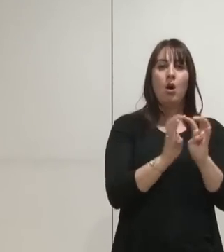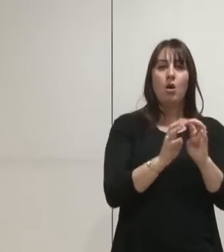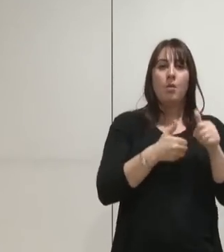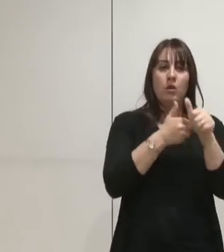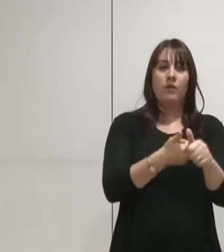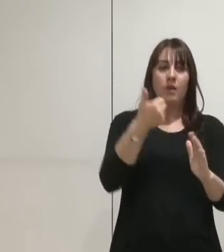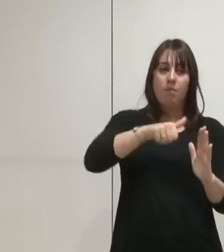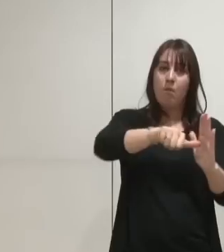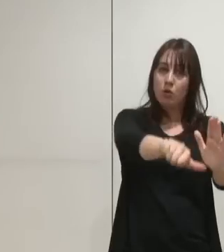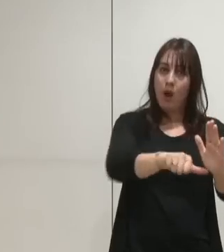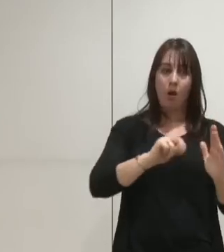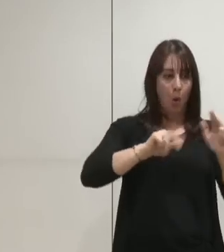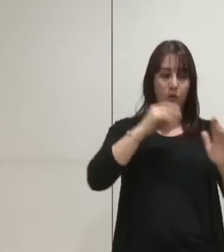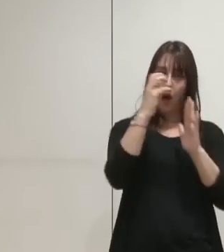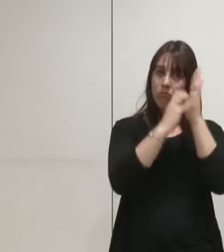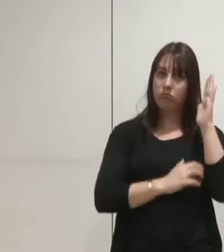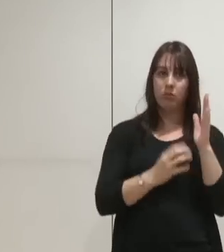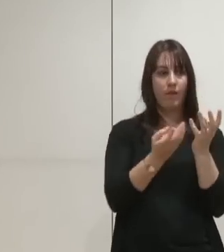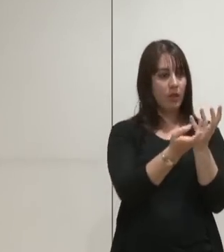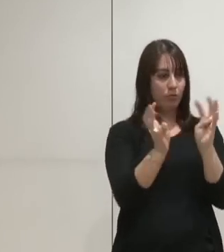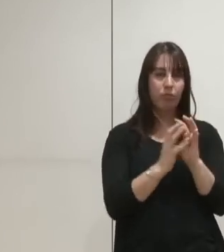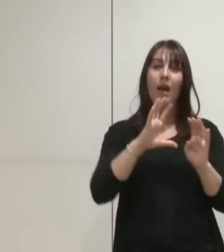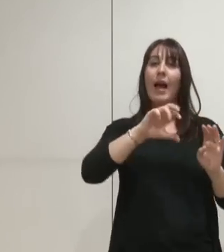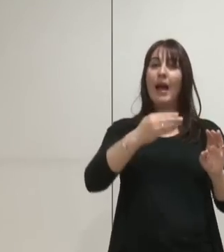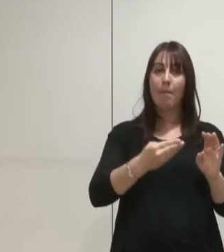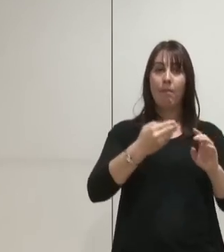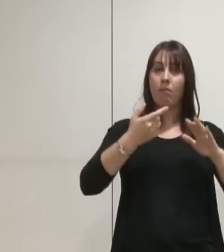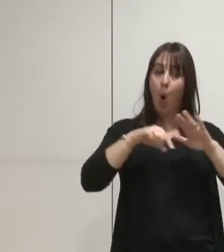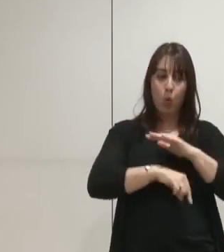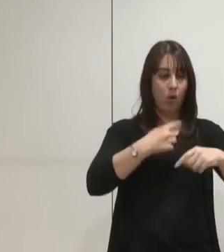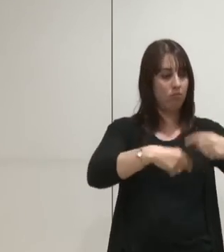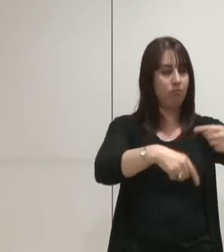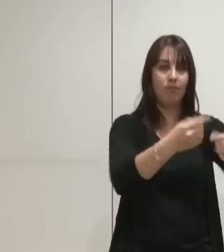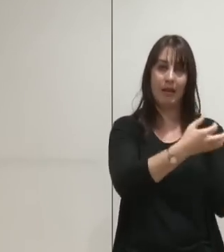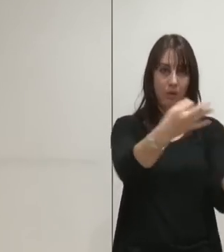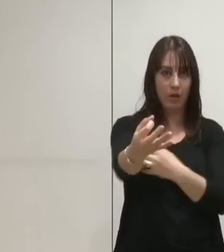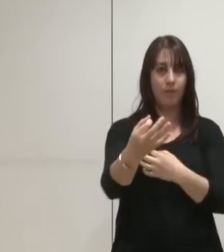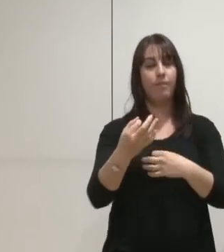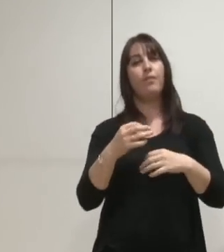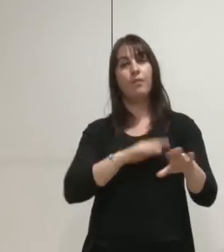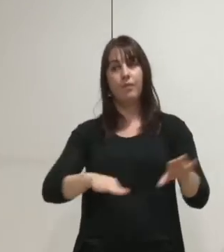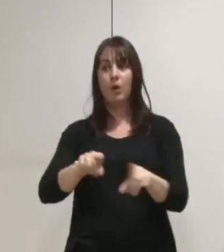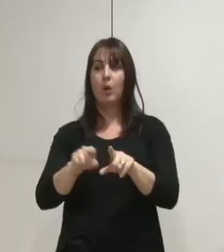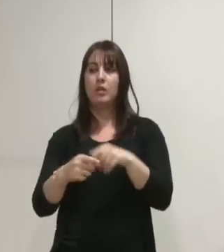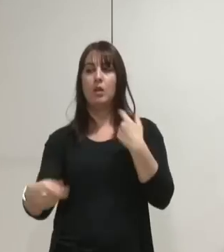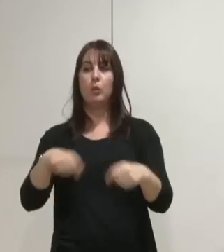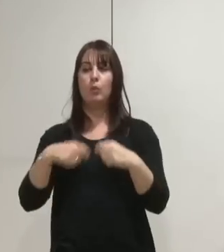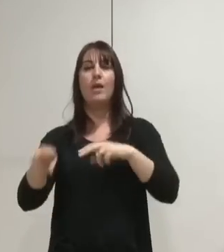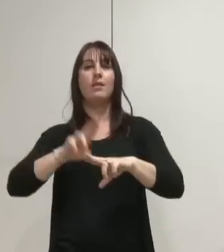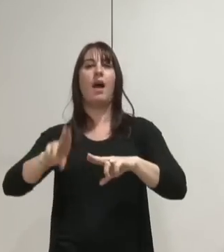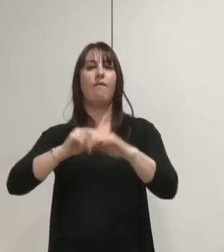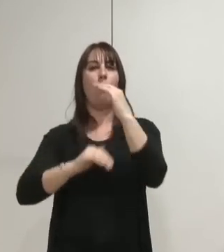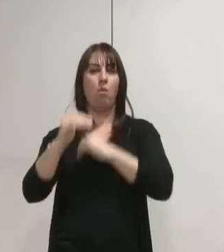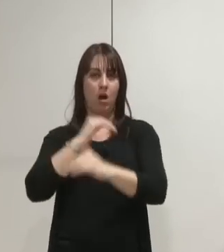cadre du contrat permettant de faire des points réguliers d'avancement du crème et également via la fameuse souplesse du programme de travaux